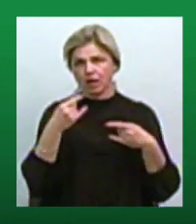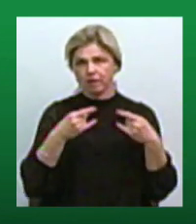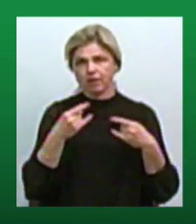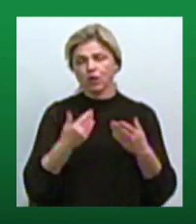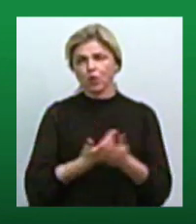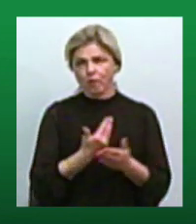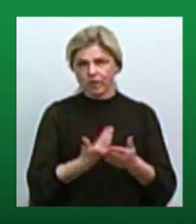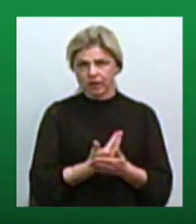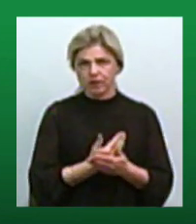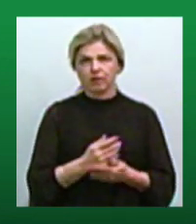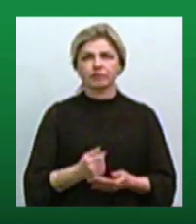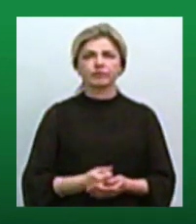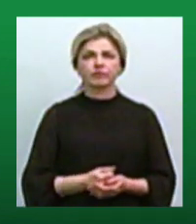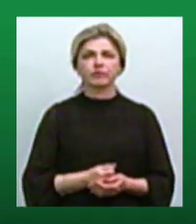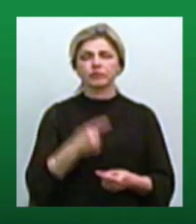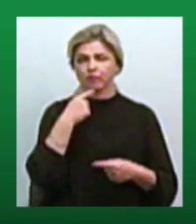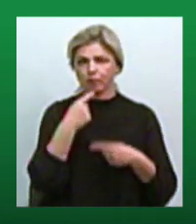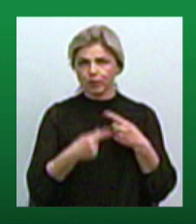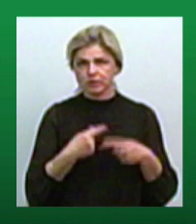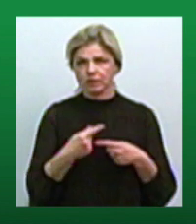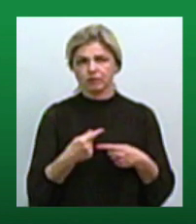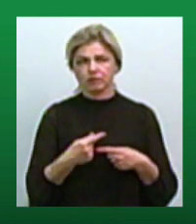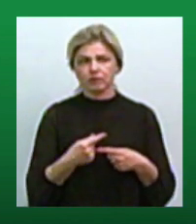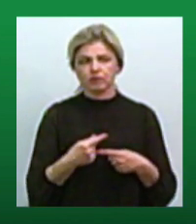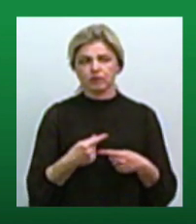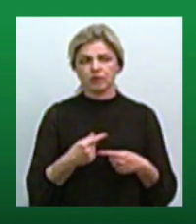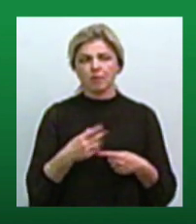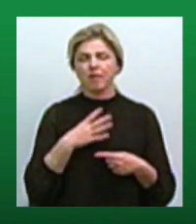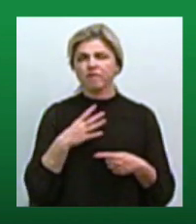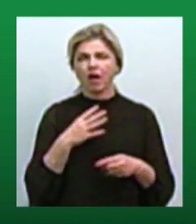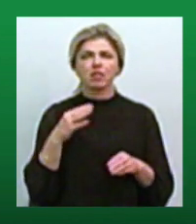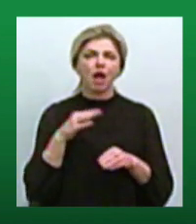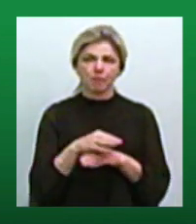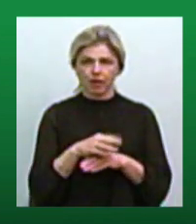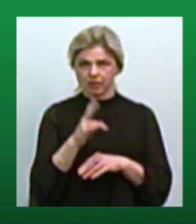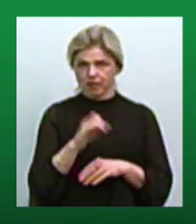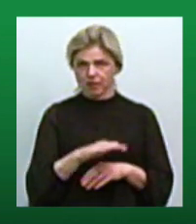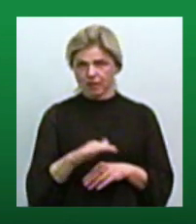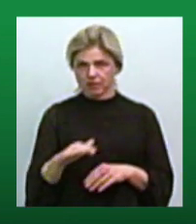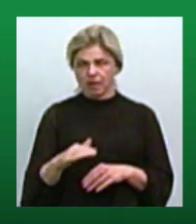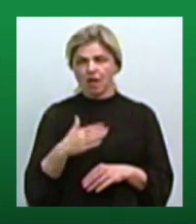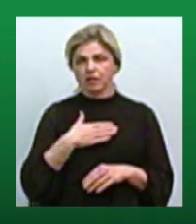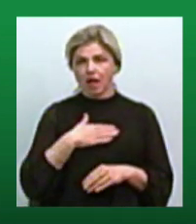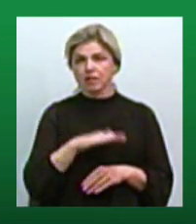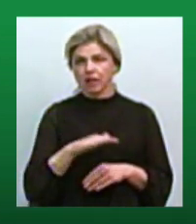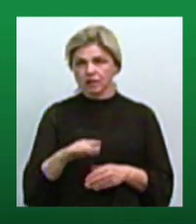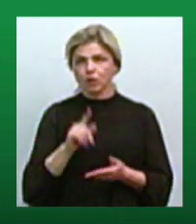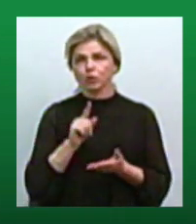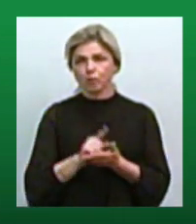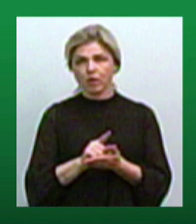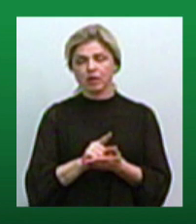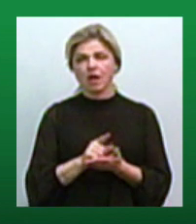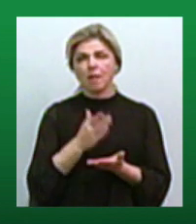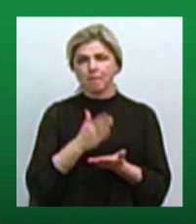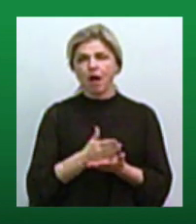новини, що постійно стаються напади на дітей. Наші діти повинні мати